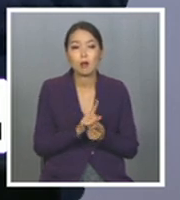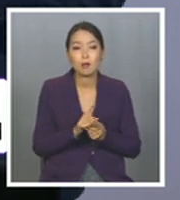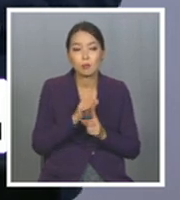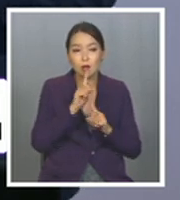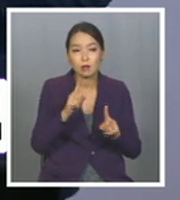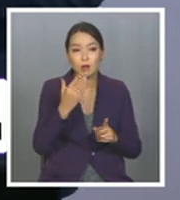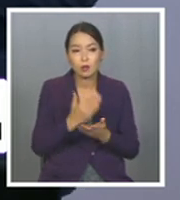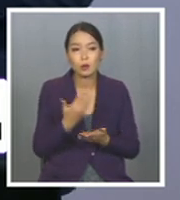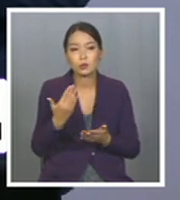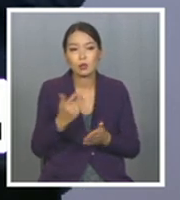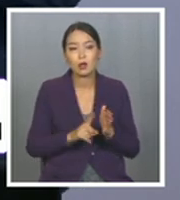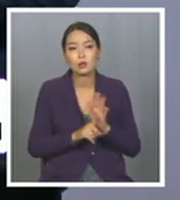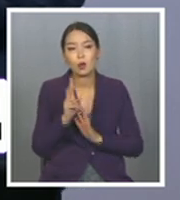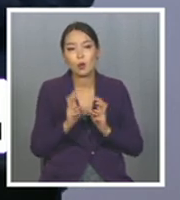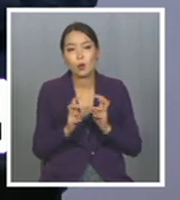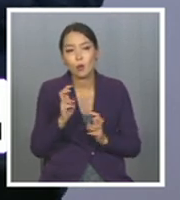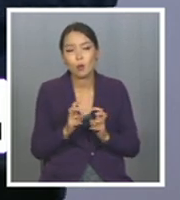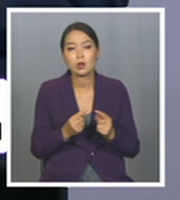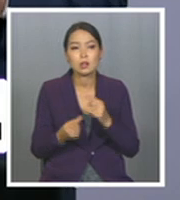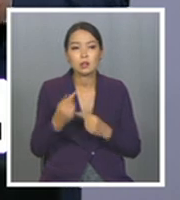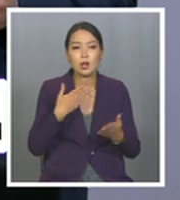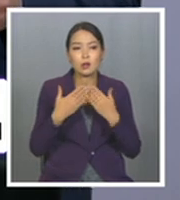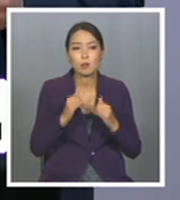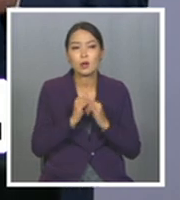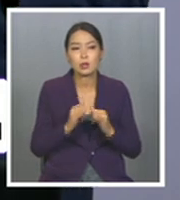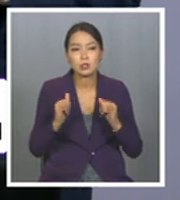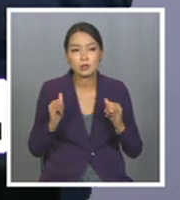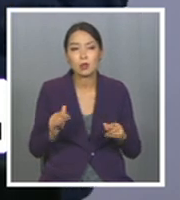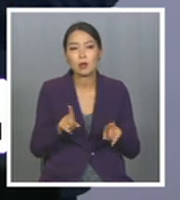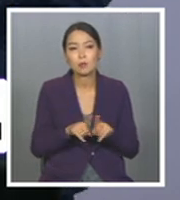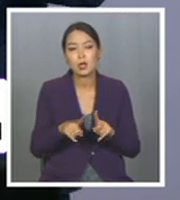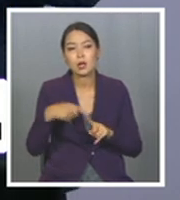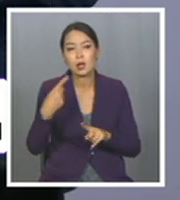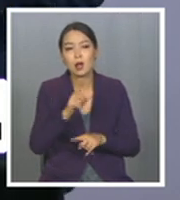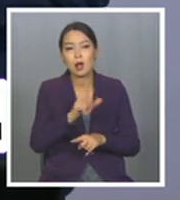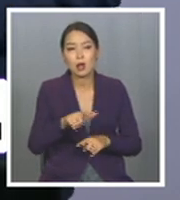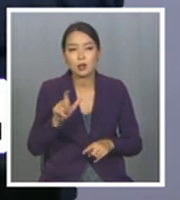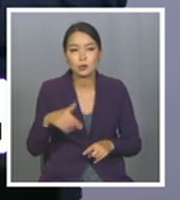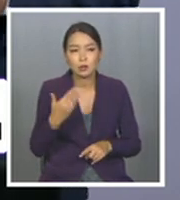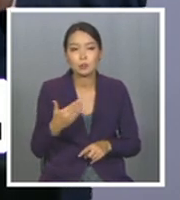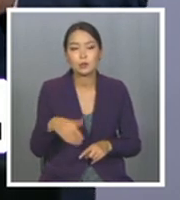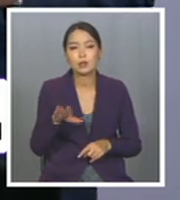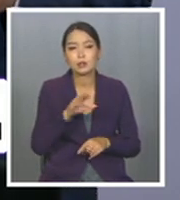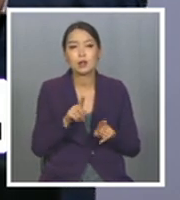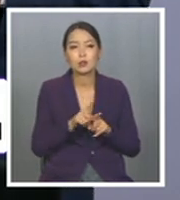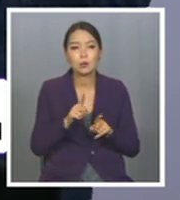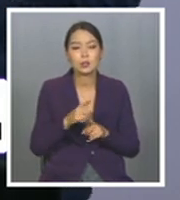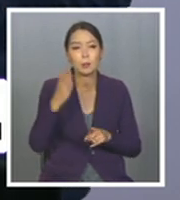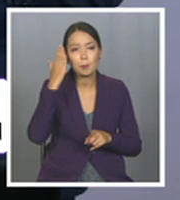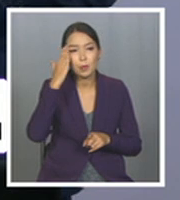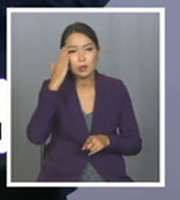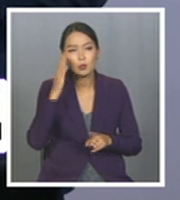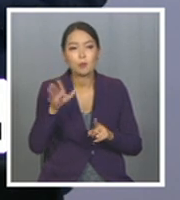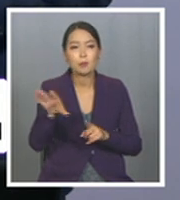барысында өндірістік қарым-қатынастар дамып, ендігі кезекте адамның ақыл-ой қабілеті, яғни оның